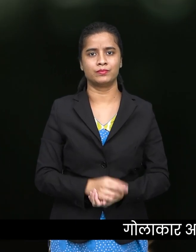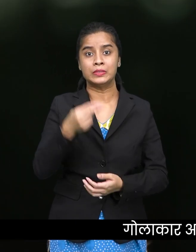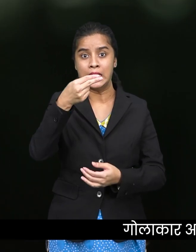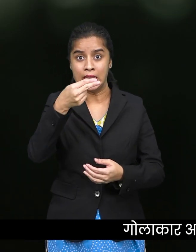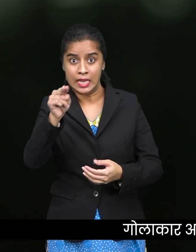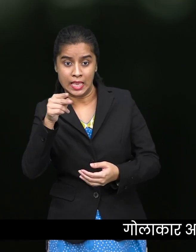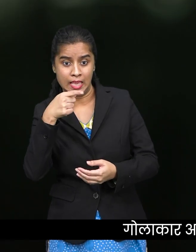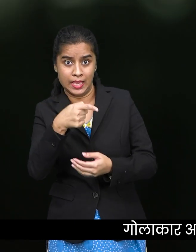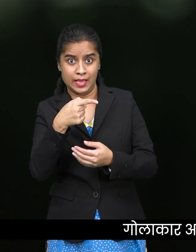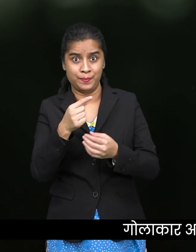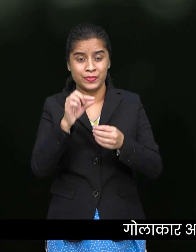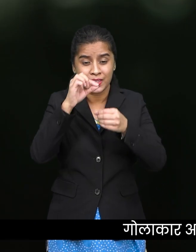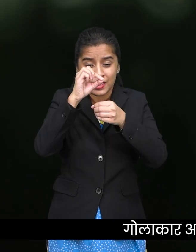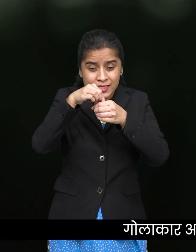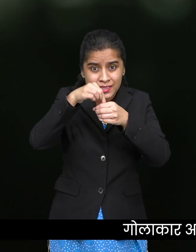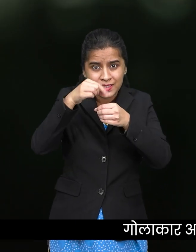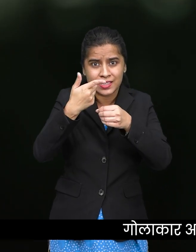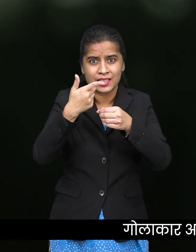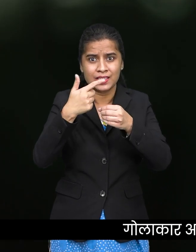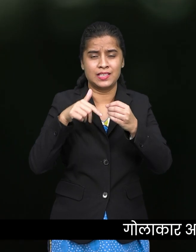गोलाकार आणि जड बियांची नावे सांगा.